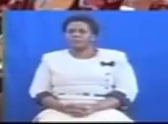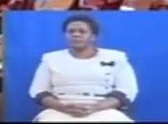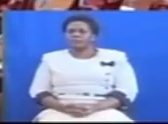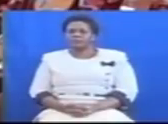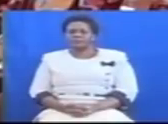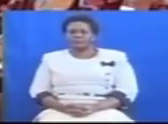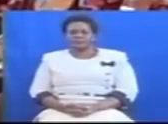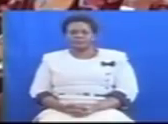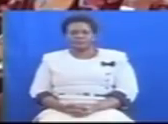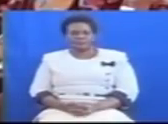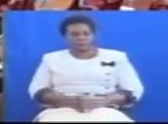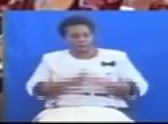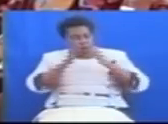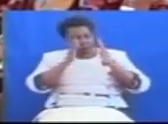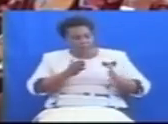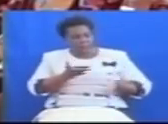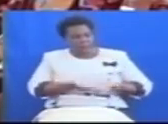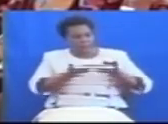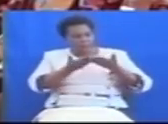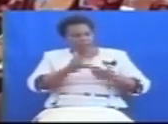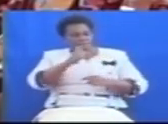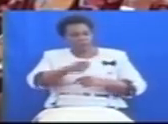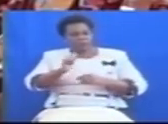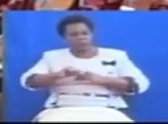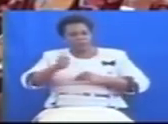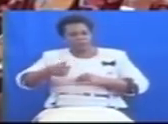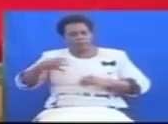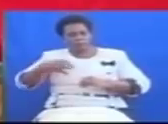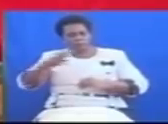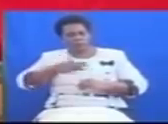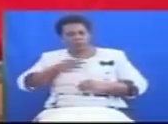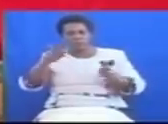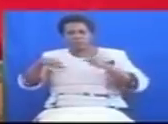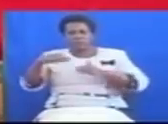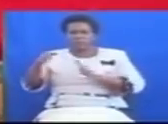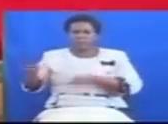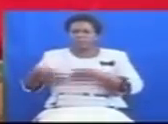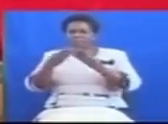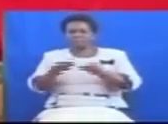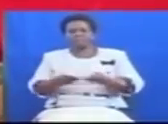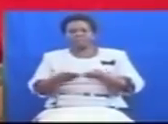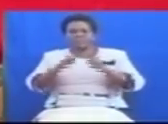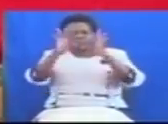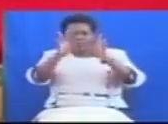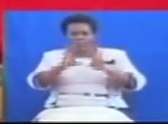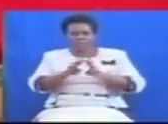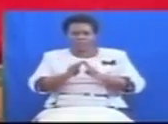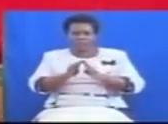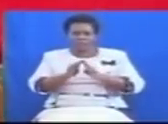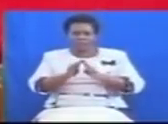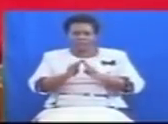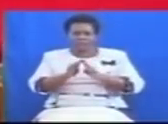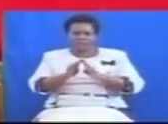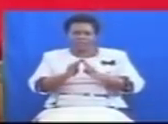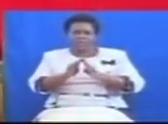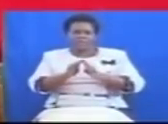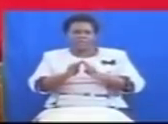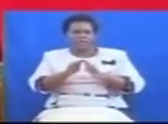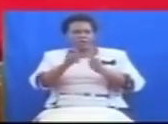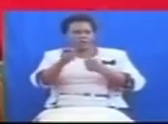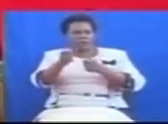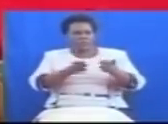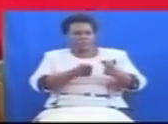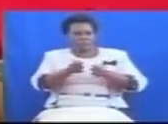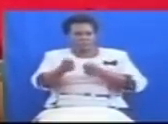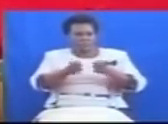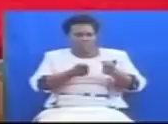Mheshimiwa Naibu Spika, kwa niaba ya Waziri wa Maji, naomba kuwasilisha mezani taarifa ya mwaka ya mamlaka ya udhibiti wa huduma za nishati na maji kwa